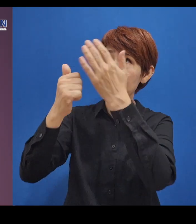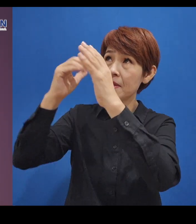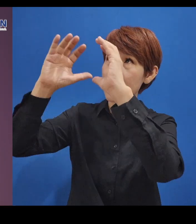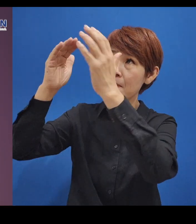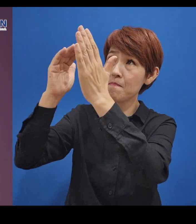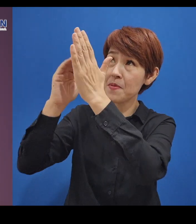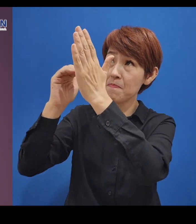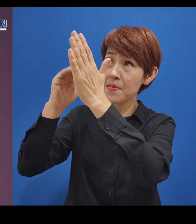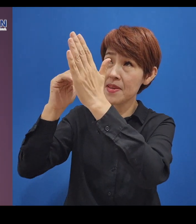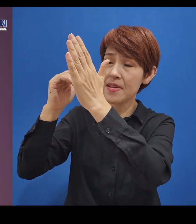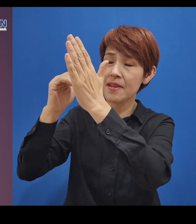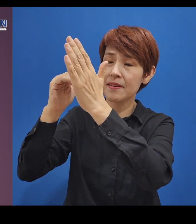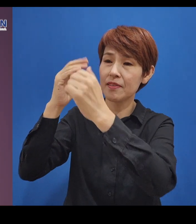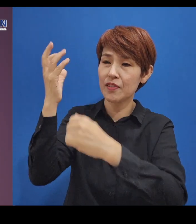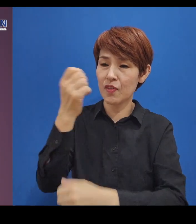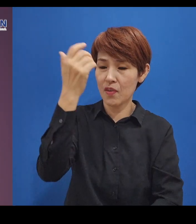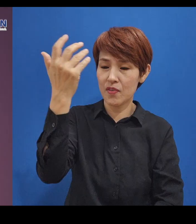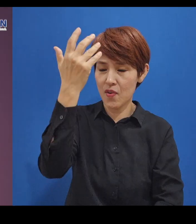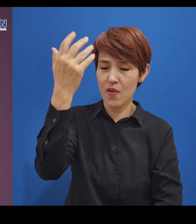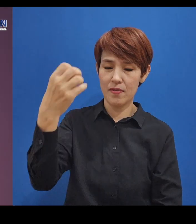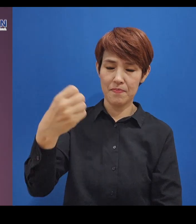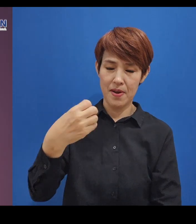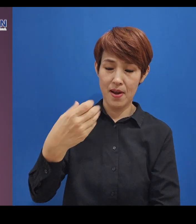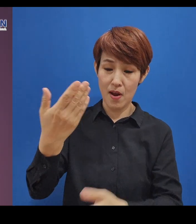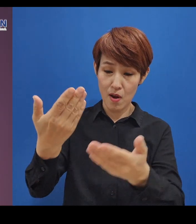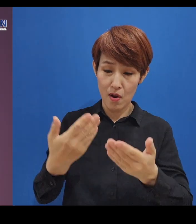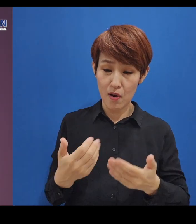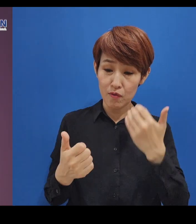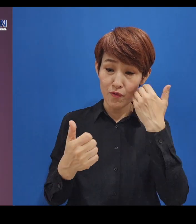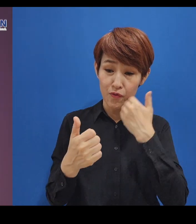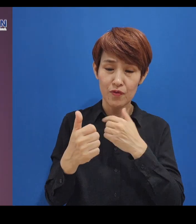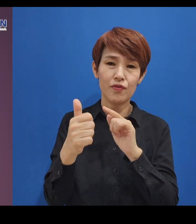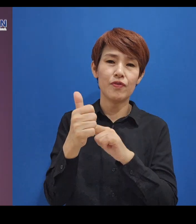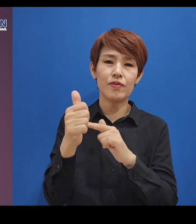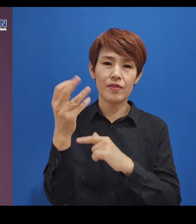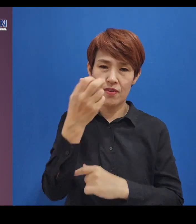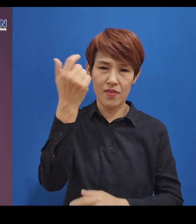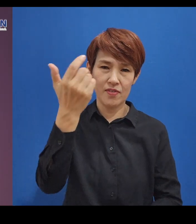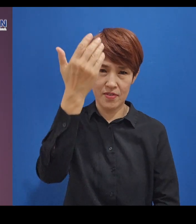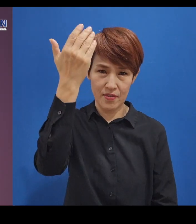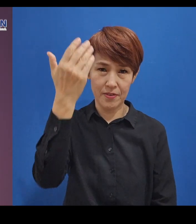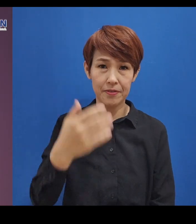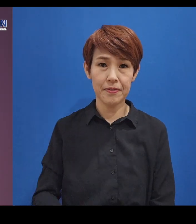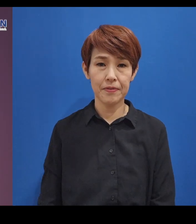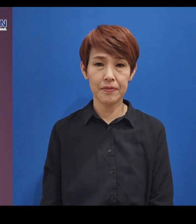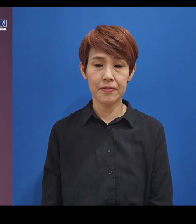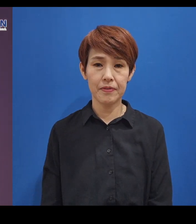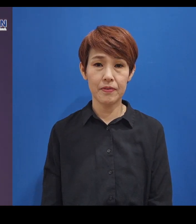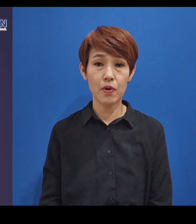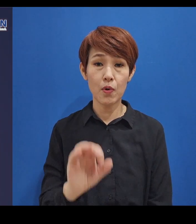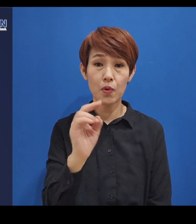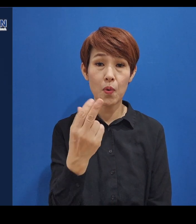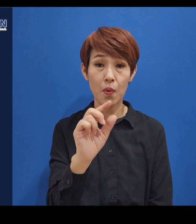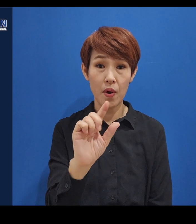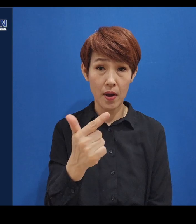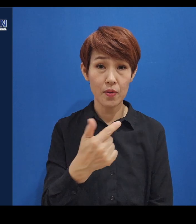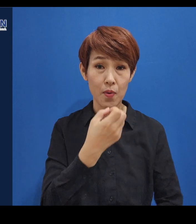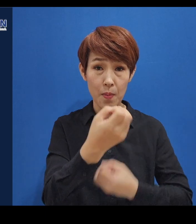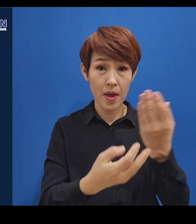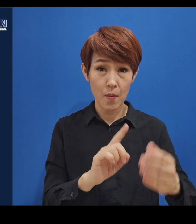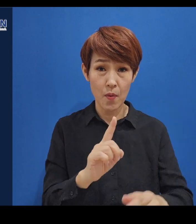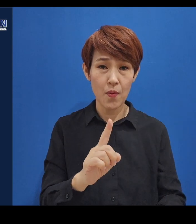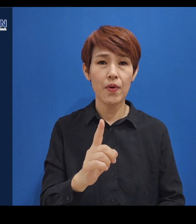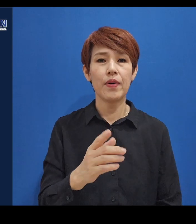비밀을 우리에게 끊임없이 증언해 주시는 분. 사도들도 뿐만 아니라 요한도 이렇게 고백했습니다.